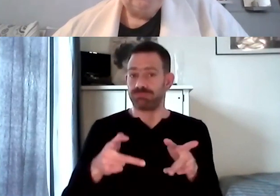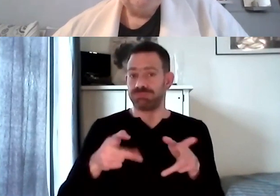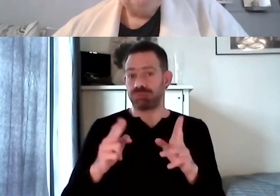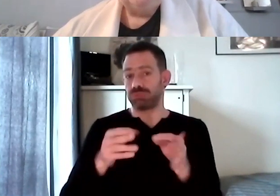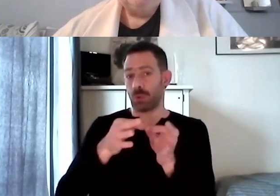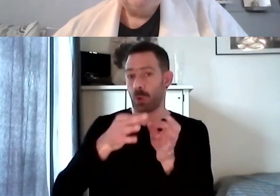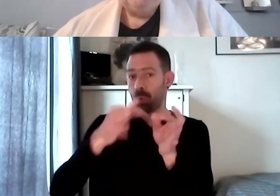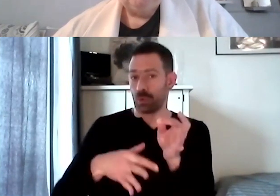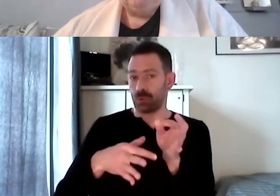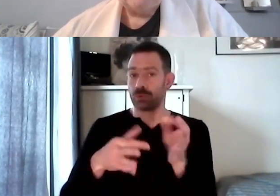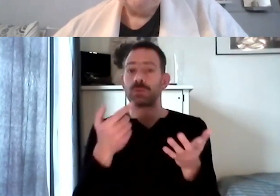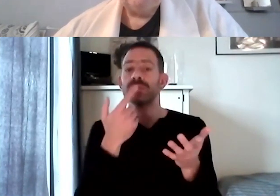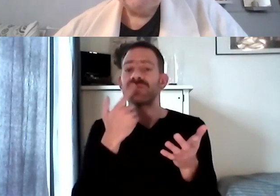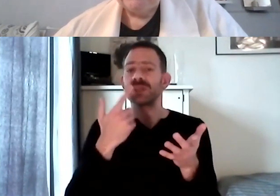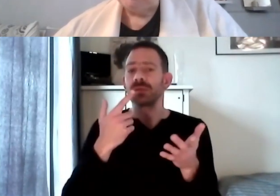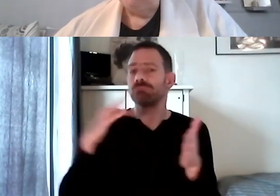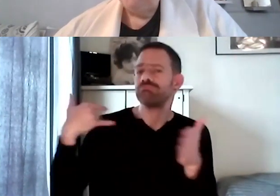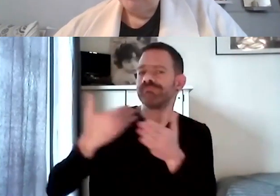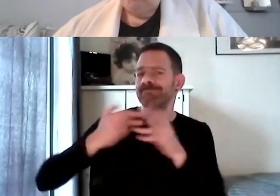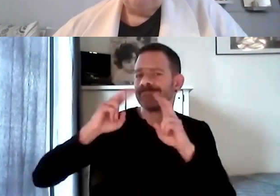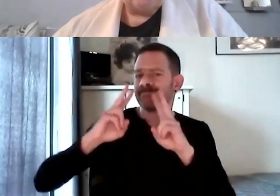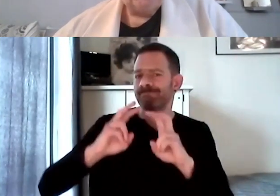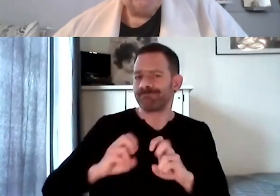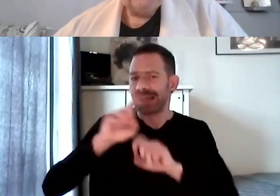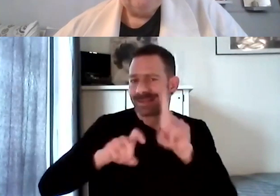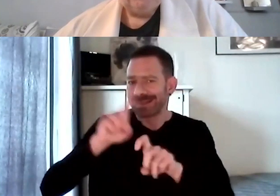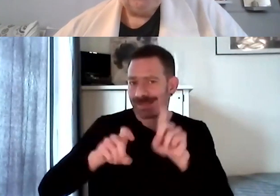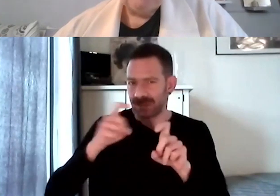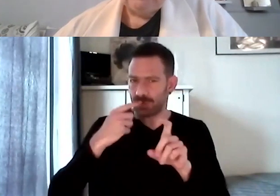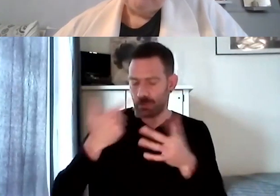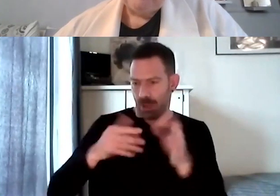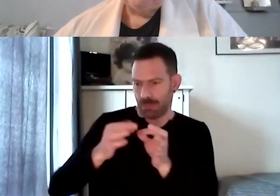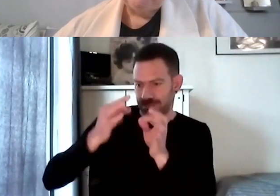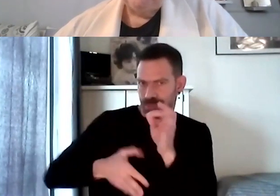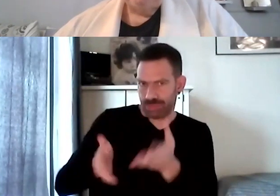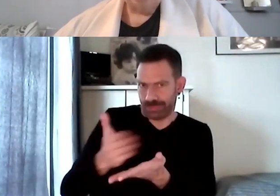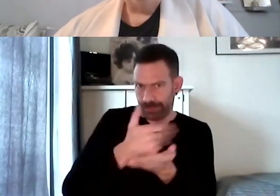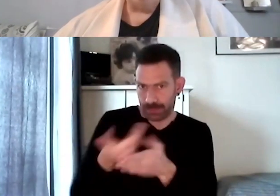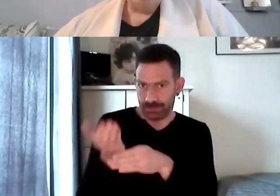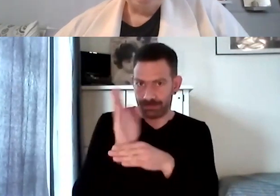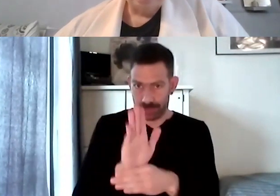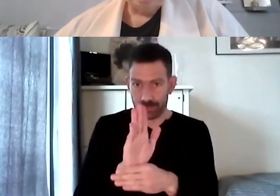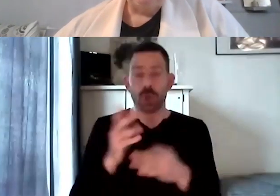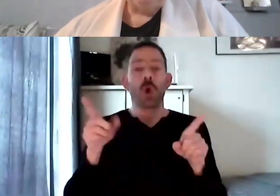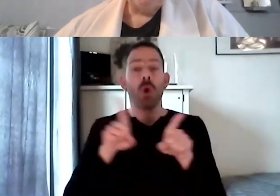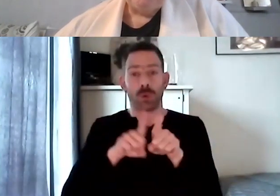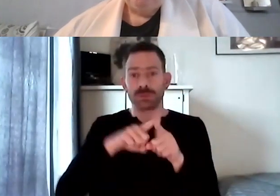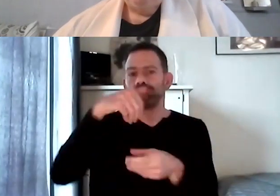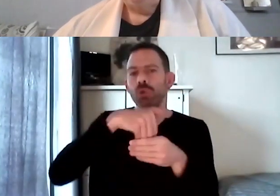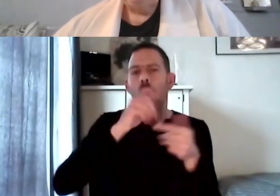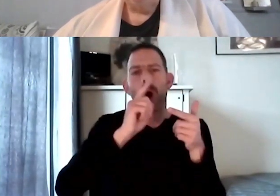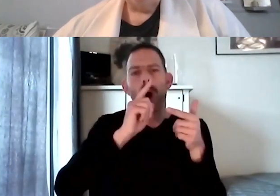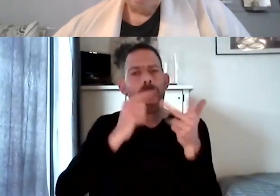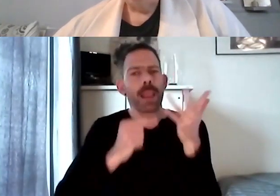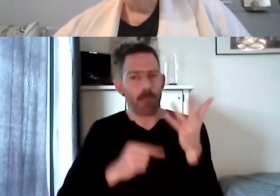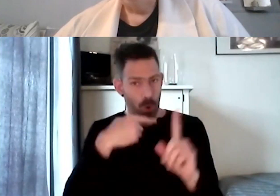tous les résultats détaillés de la phase d'investigation. On va recenser les facteurs positifs, négatifs qui vont permettre d'aboutir au projet ou